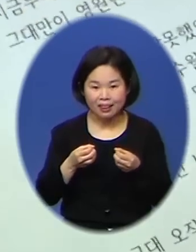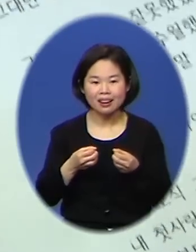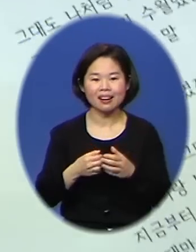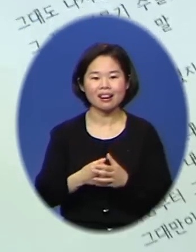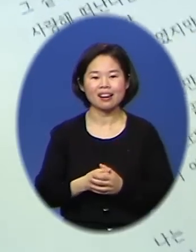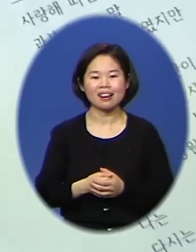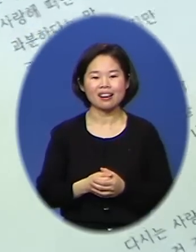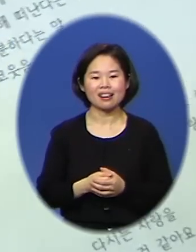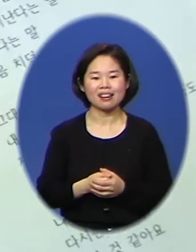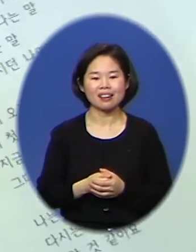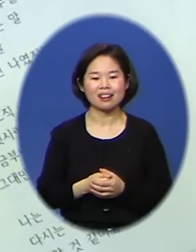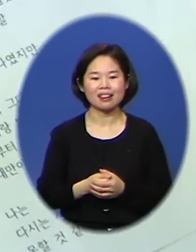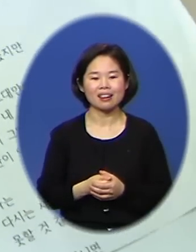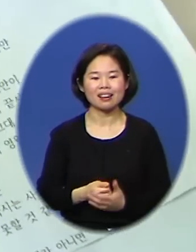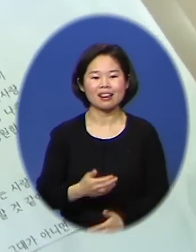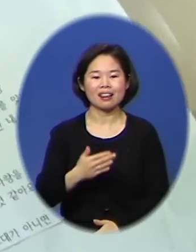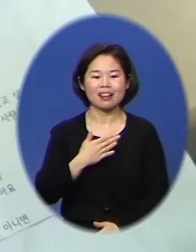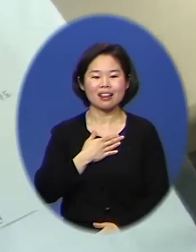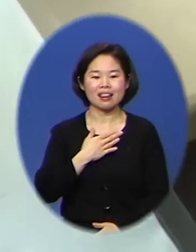셋, 넷. 나